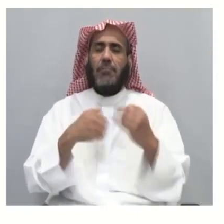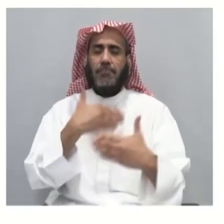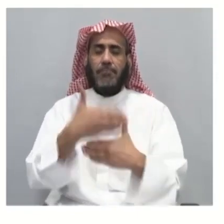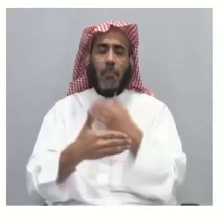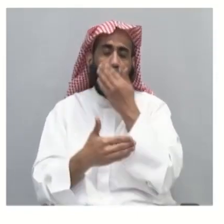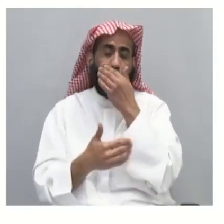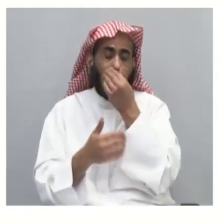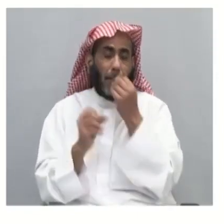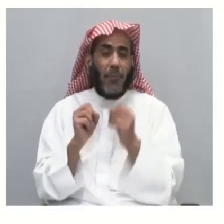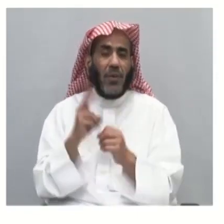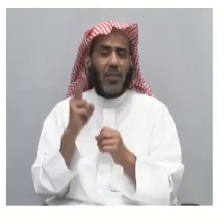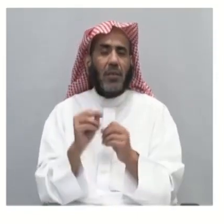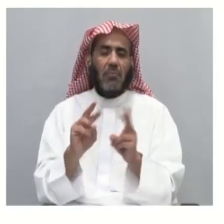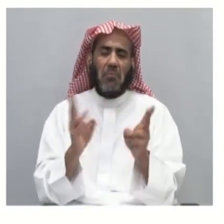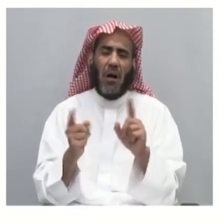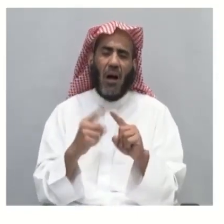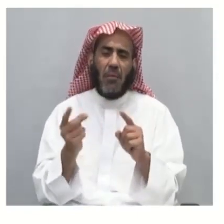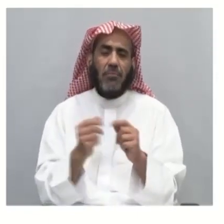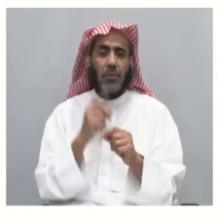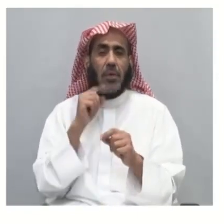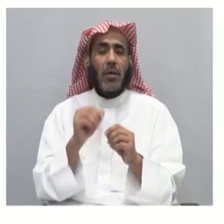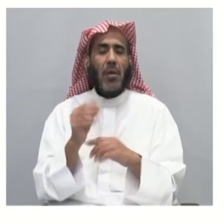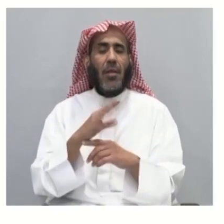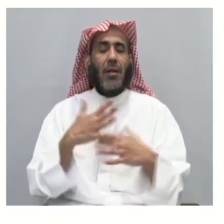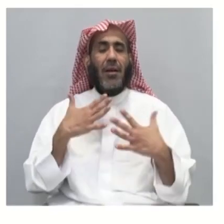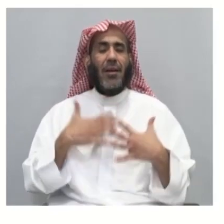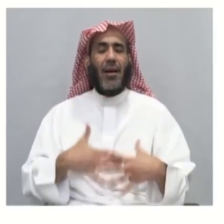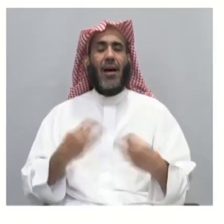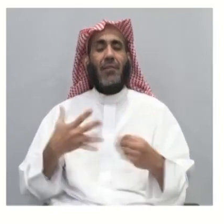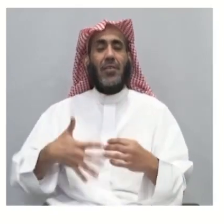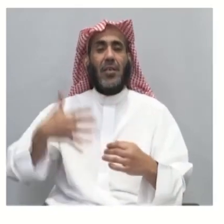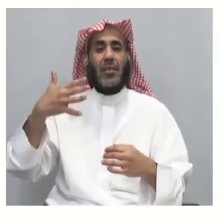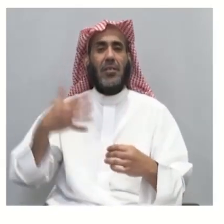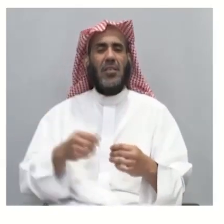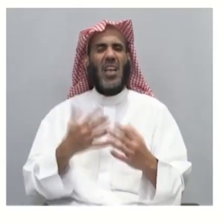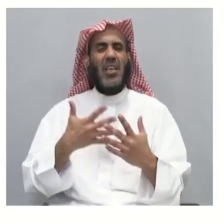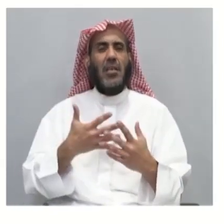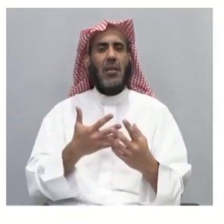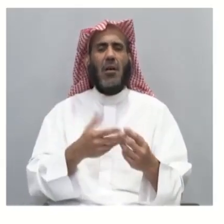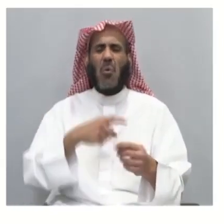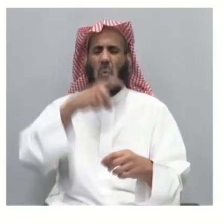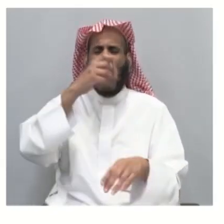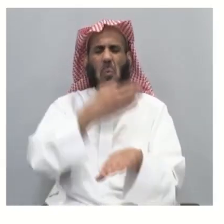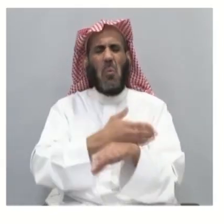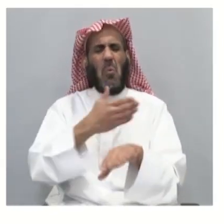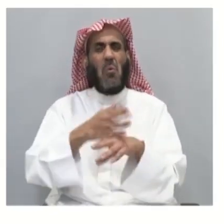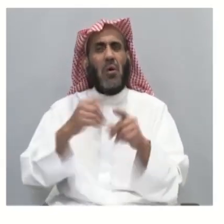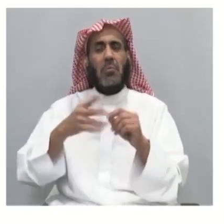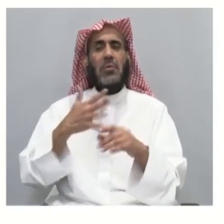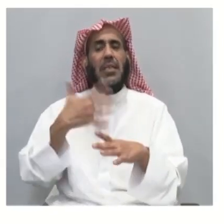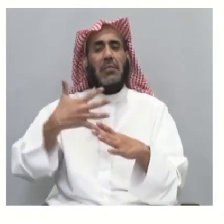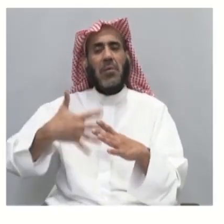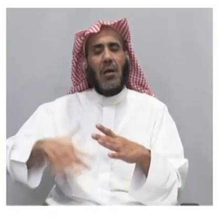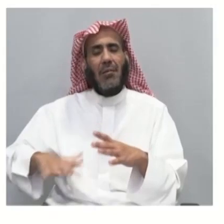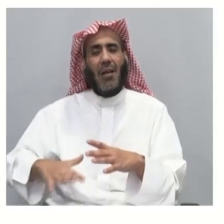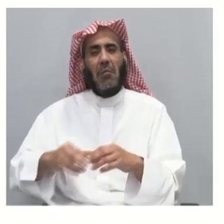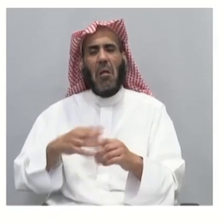يعني فكره مقاربه يقول هنا من ثار الراحه في الصغر جني الشقاء في الكبر انه الانسان عندما يرتاح في الصغر